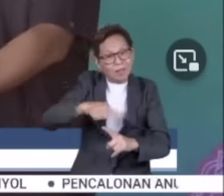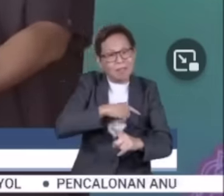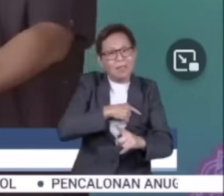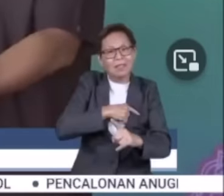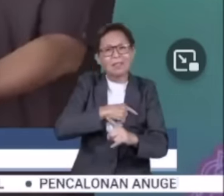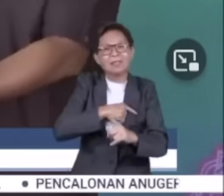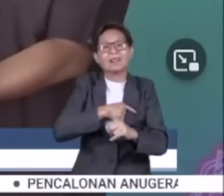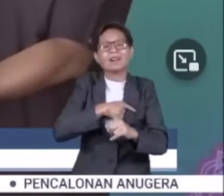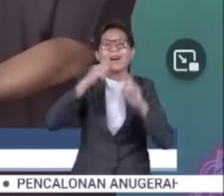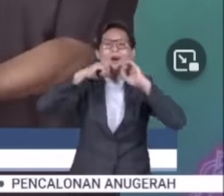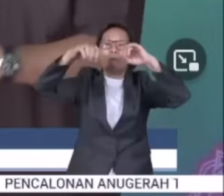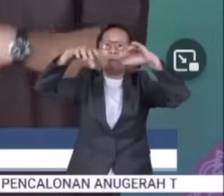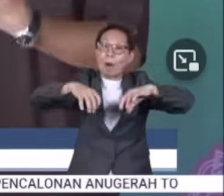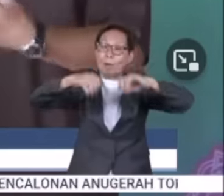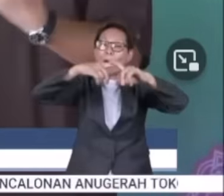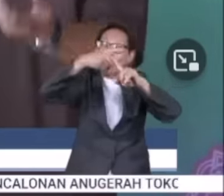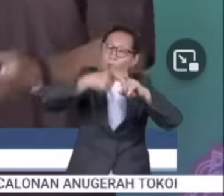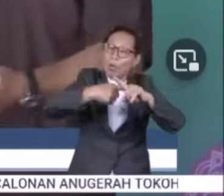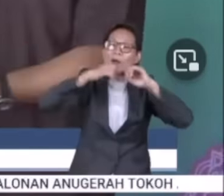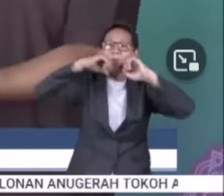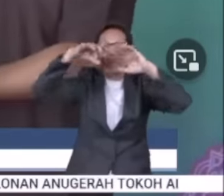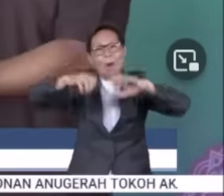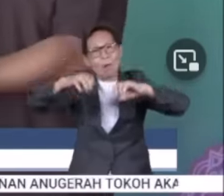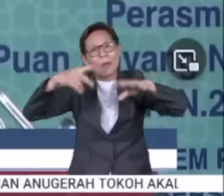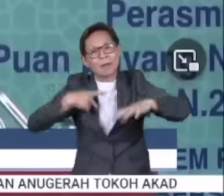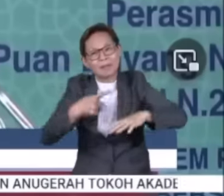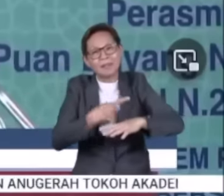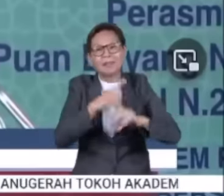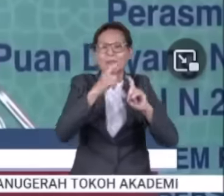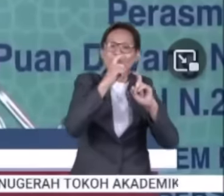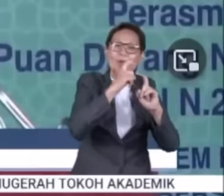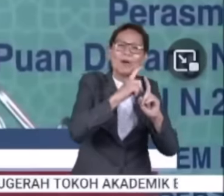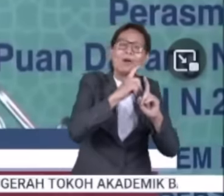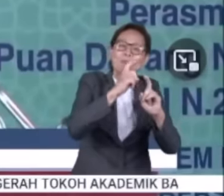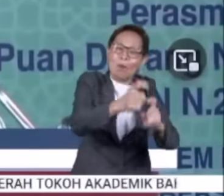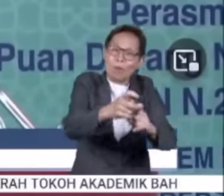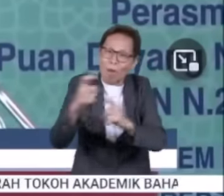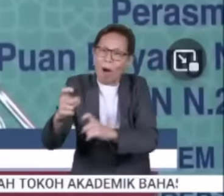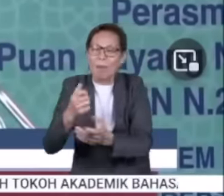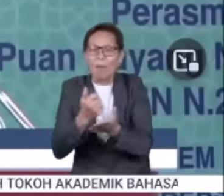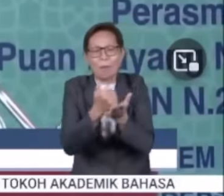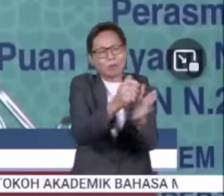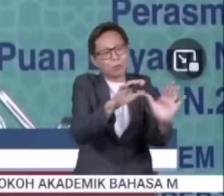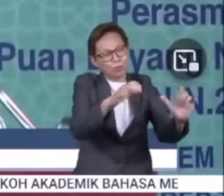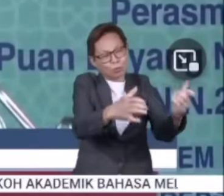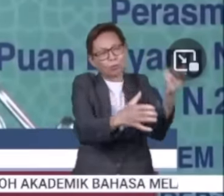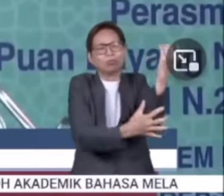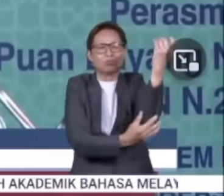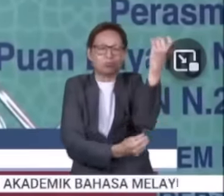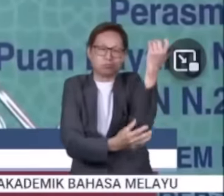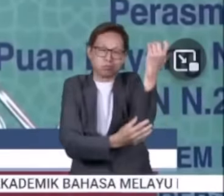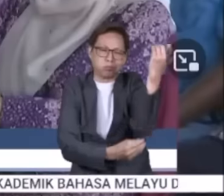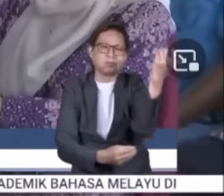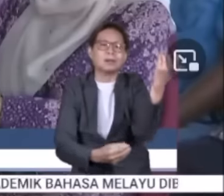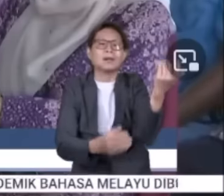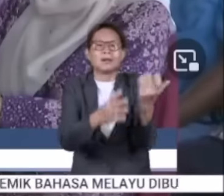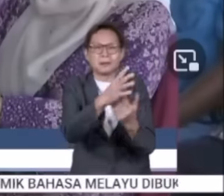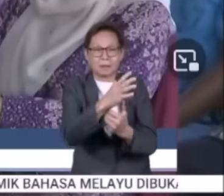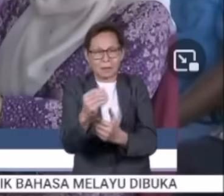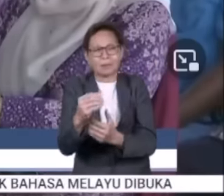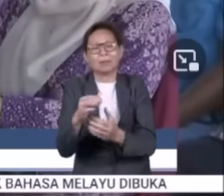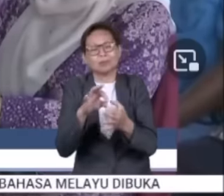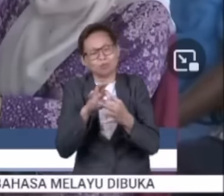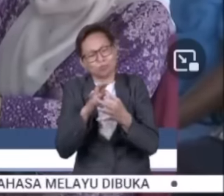bulan yang rahmat lah. Bulan rahmat, kita memberi sumbangan, membantu golongan-golongan yang memerlukan dan